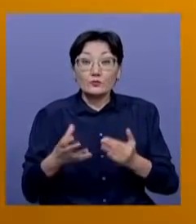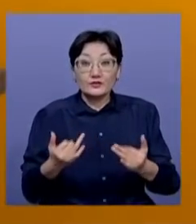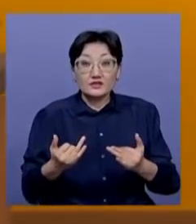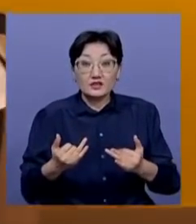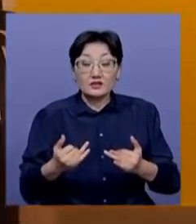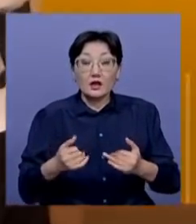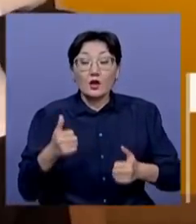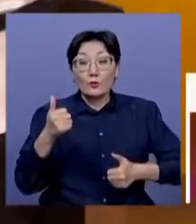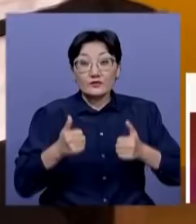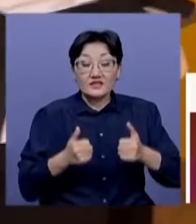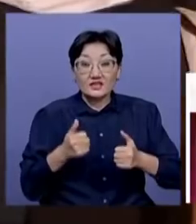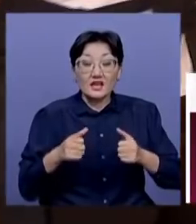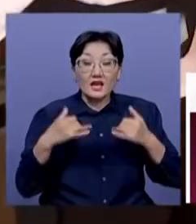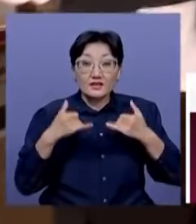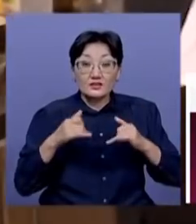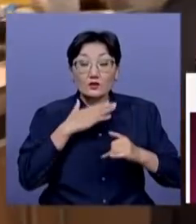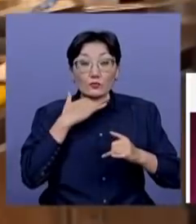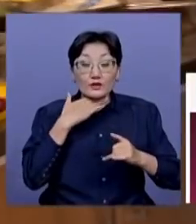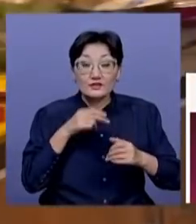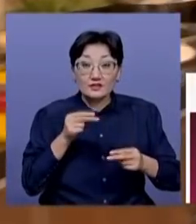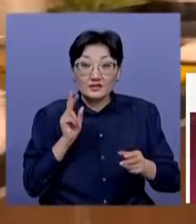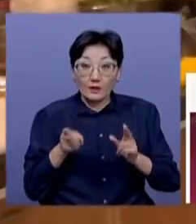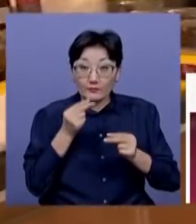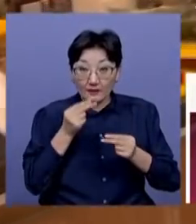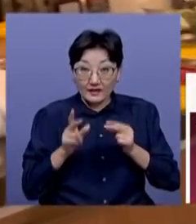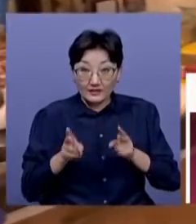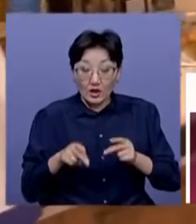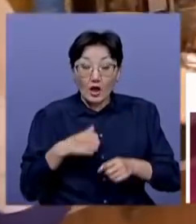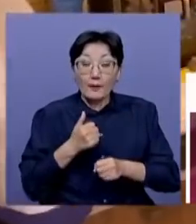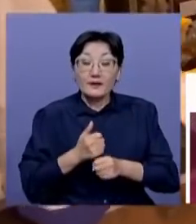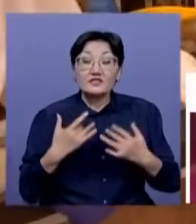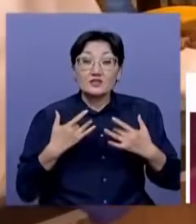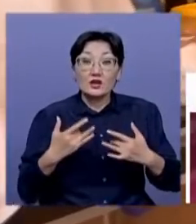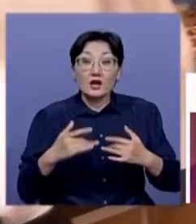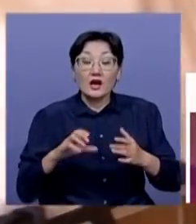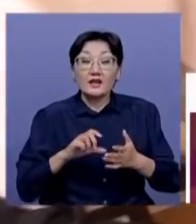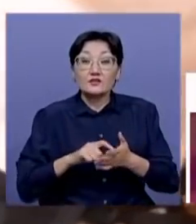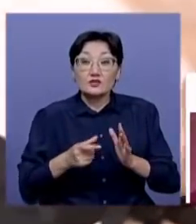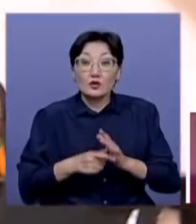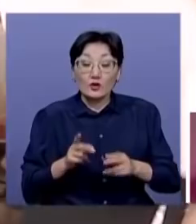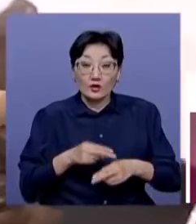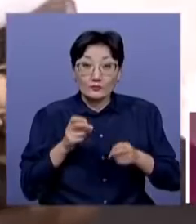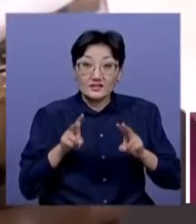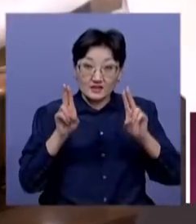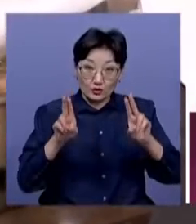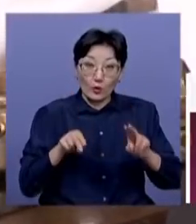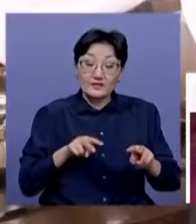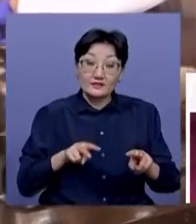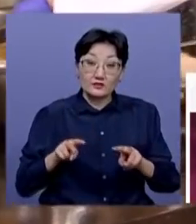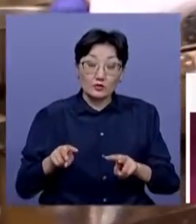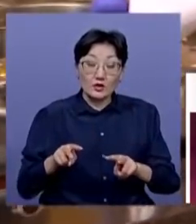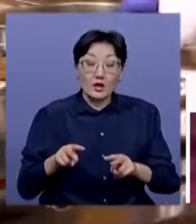мене чемпионатта сыйыр етінен тағам дайындауда оларға қойылатын басты талап асыдегі қауіпсіздік ережелерін